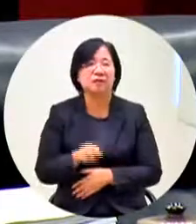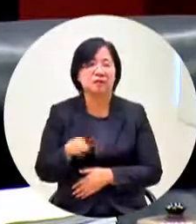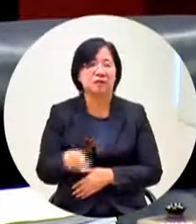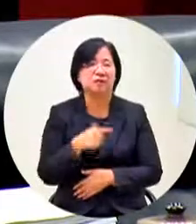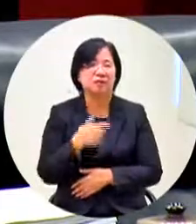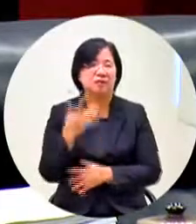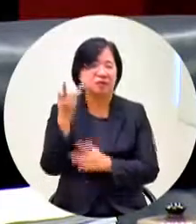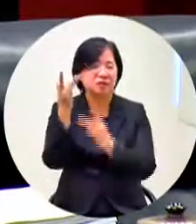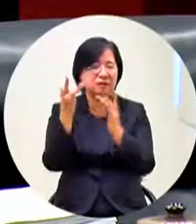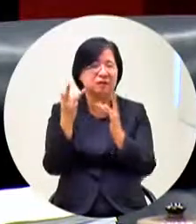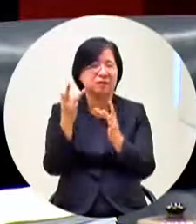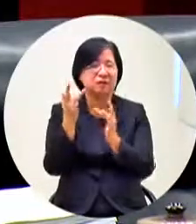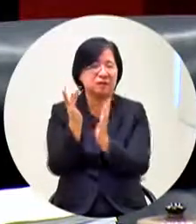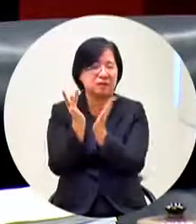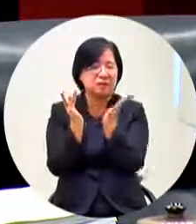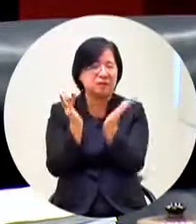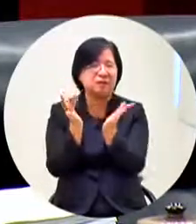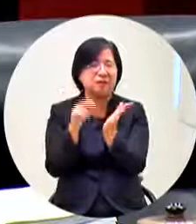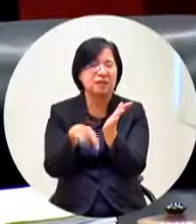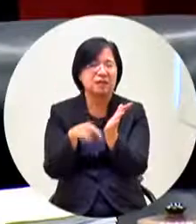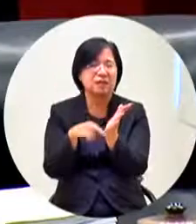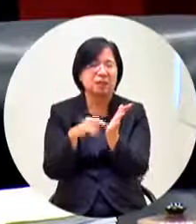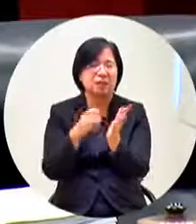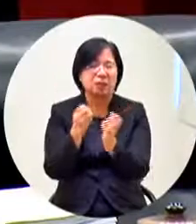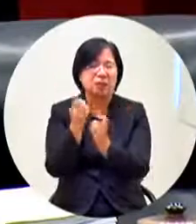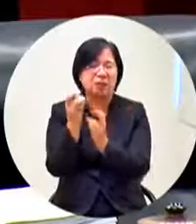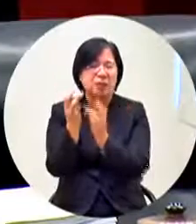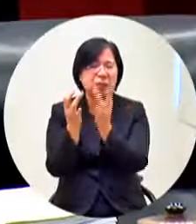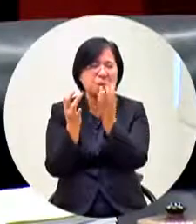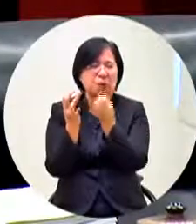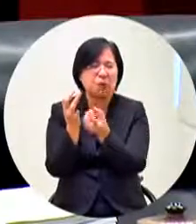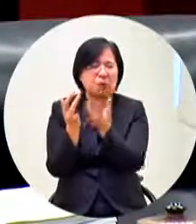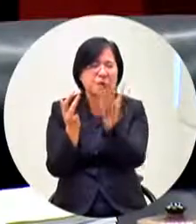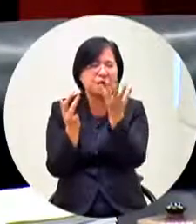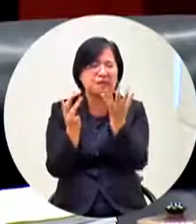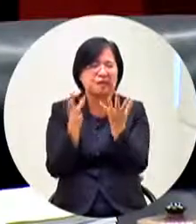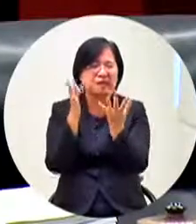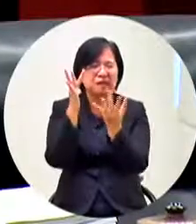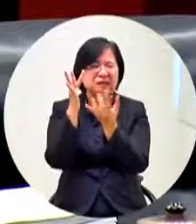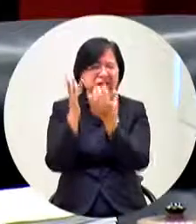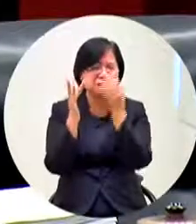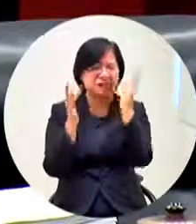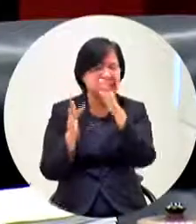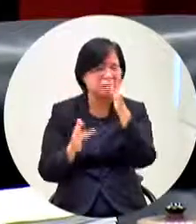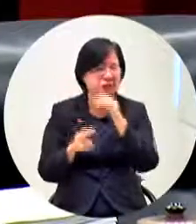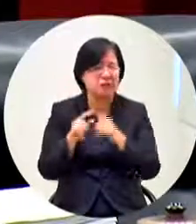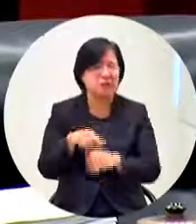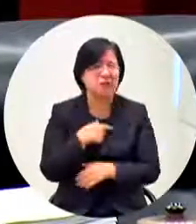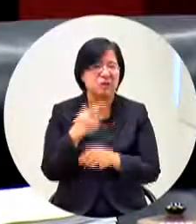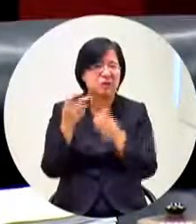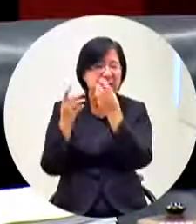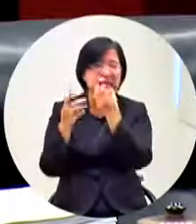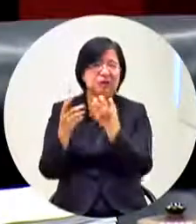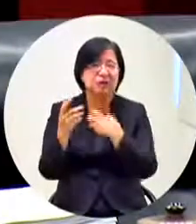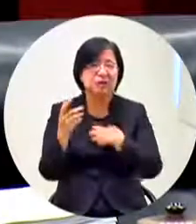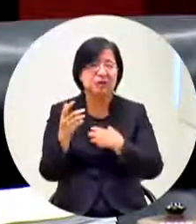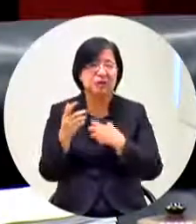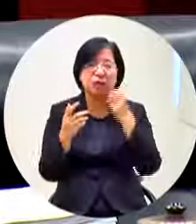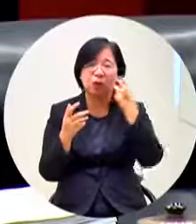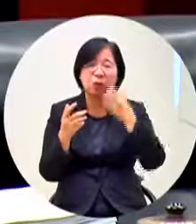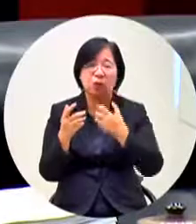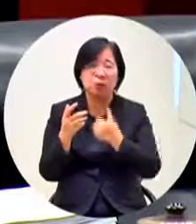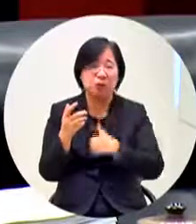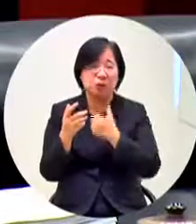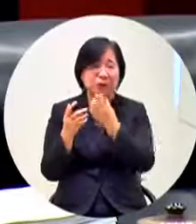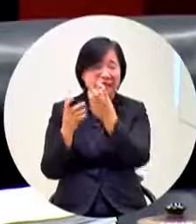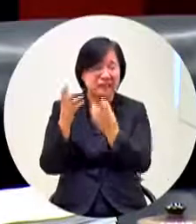实因为他开化的时候很臭，然后又掉那个果实下来说会砸伤人砸伤车子，甚至掉在地上有人走